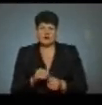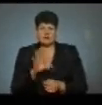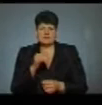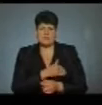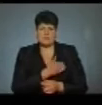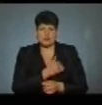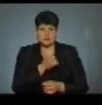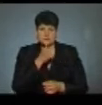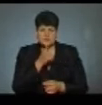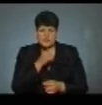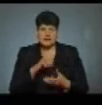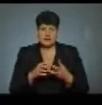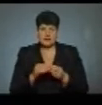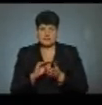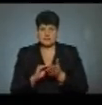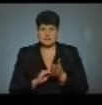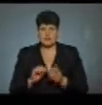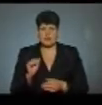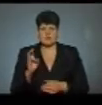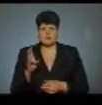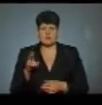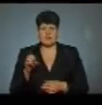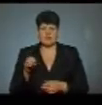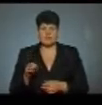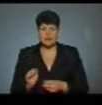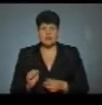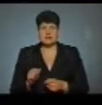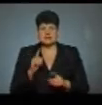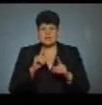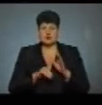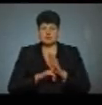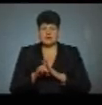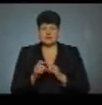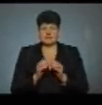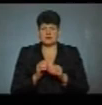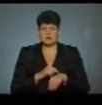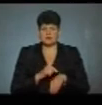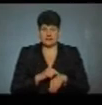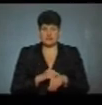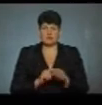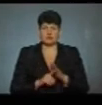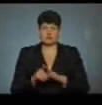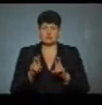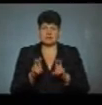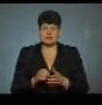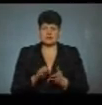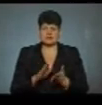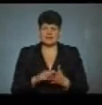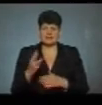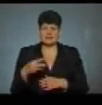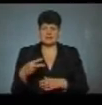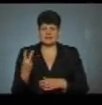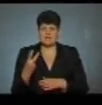температуру і результати записують в анкету. Сесію розпочали о 10-й. На початок засідання зареєструвалися 32